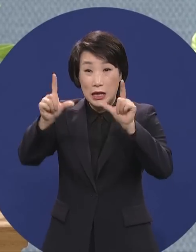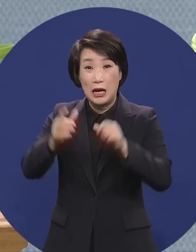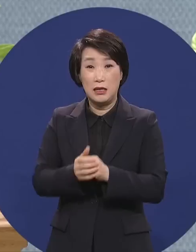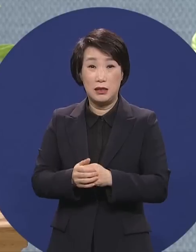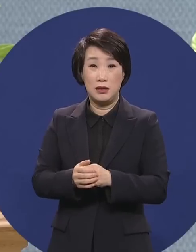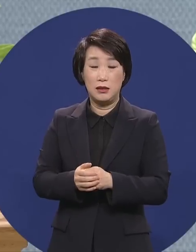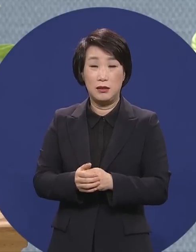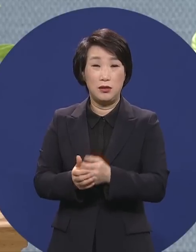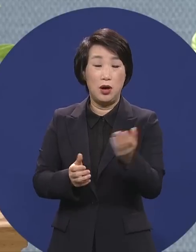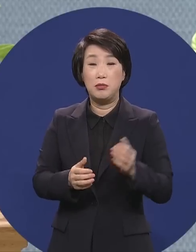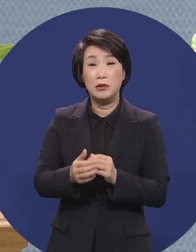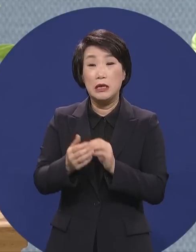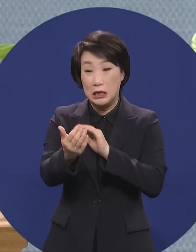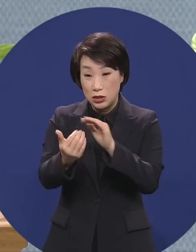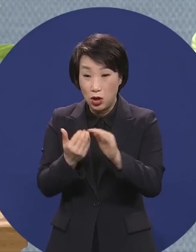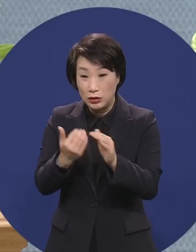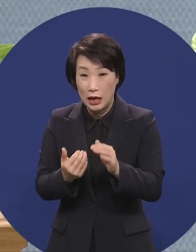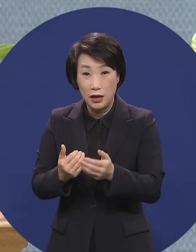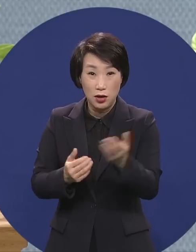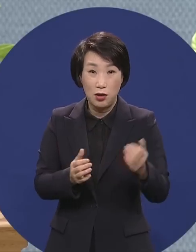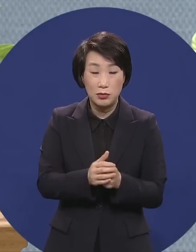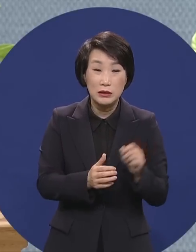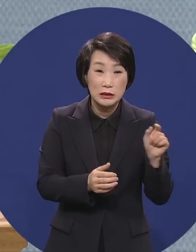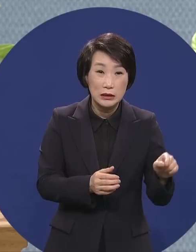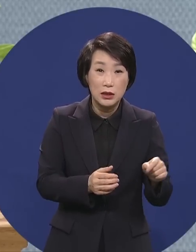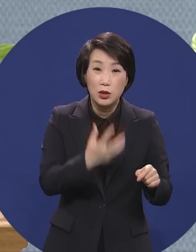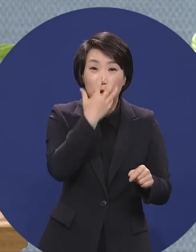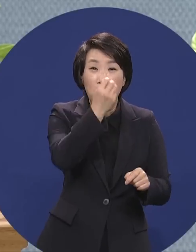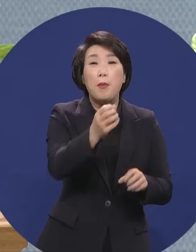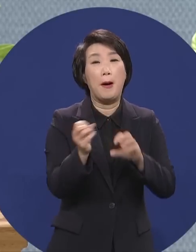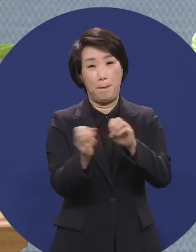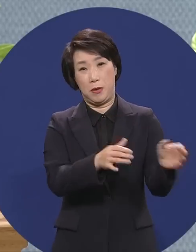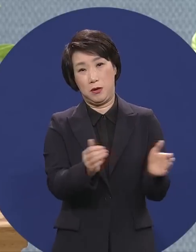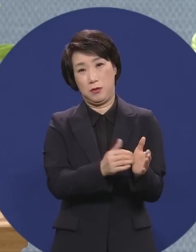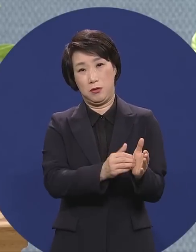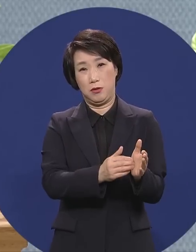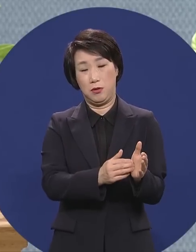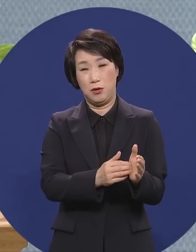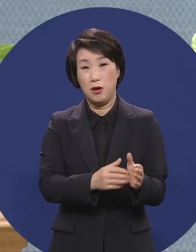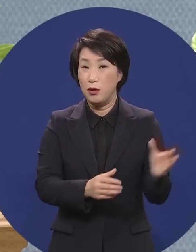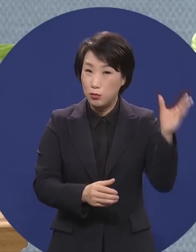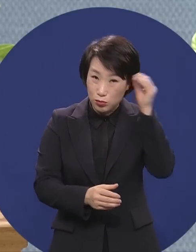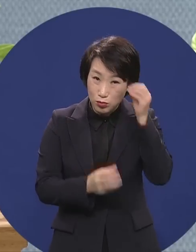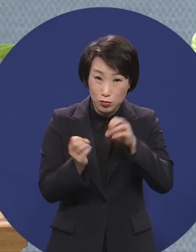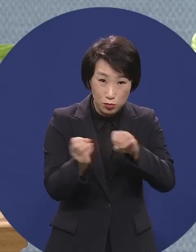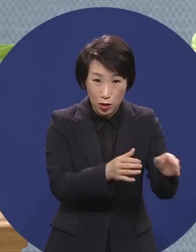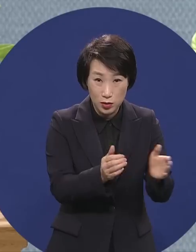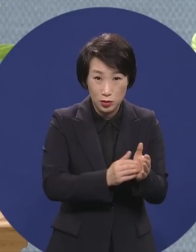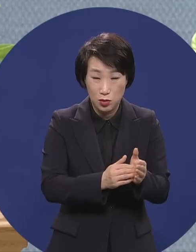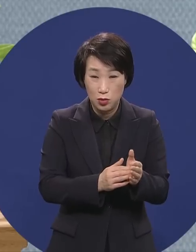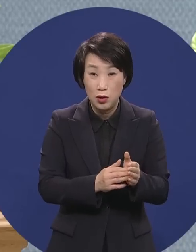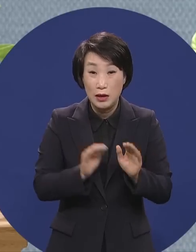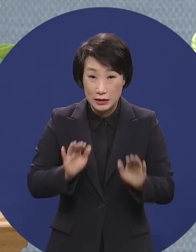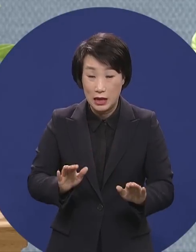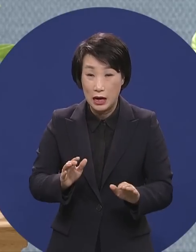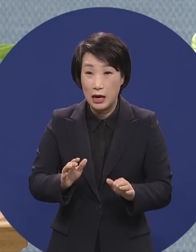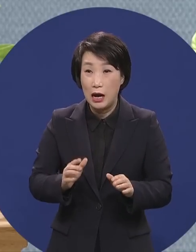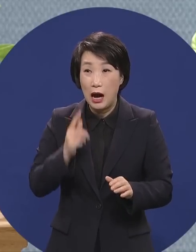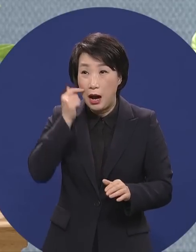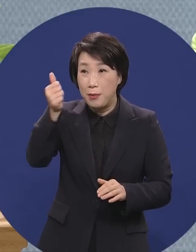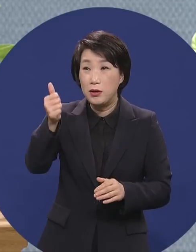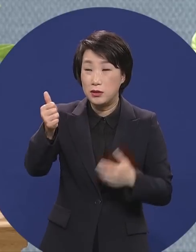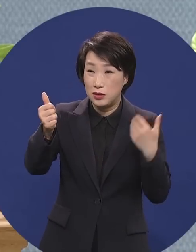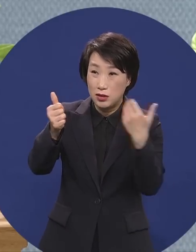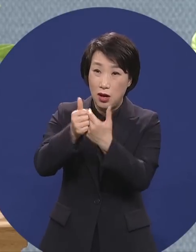전에 그 힘술 맞은 교만을 버리고 무지를 버리고 아버지를